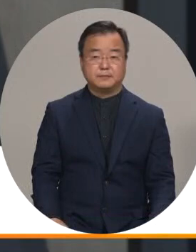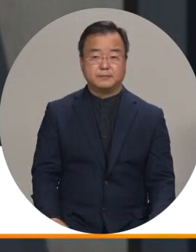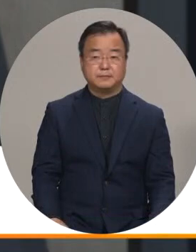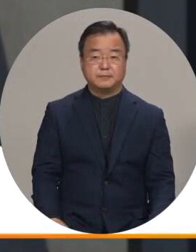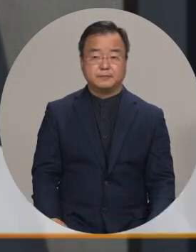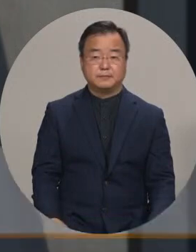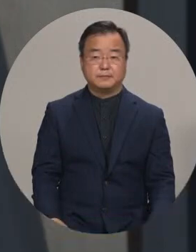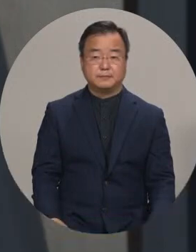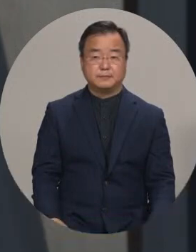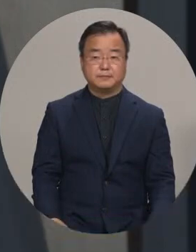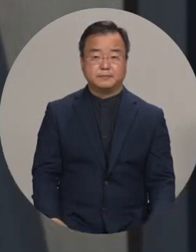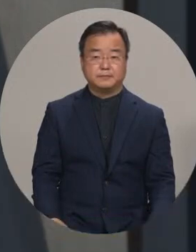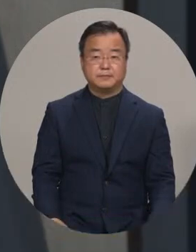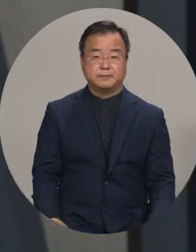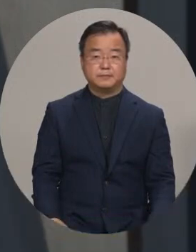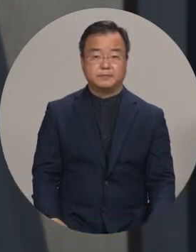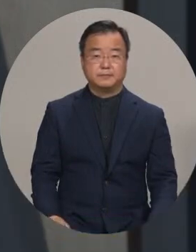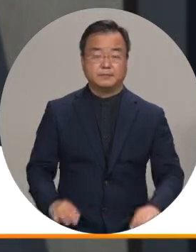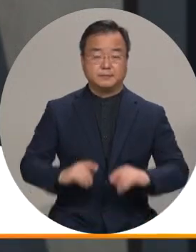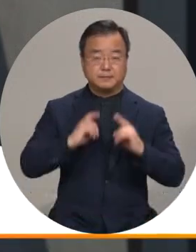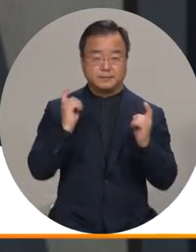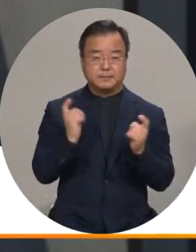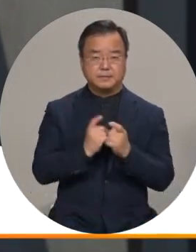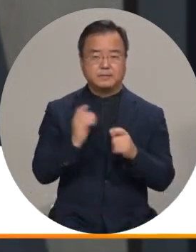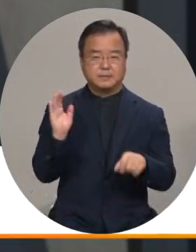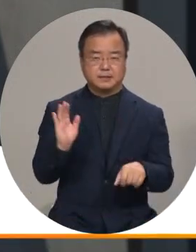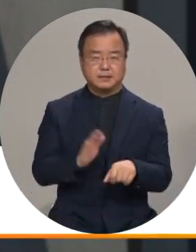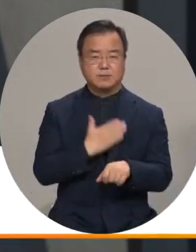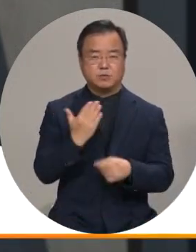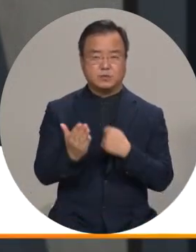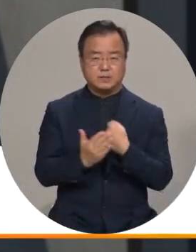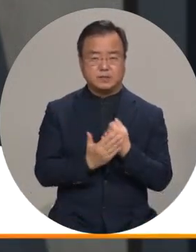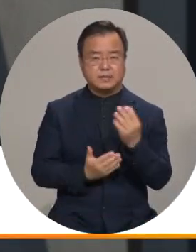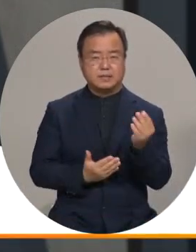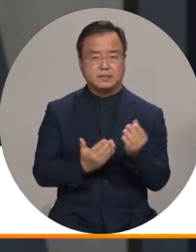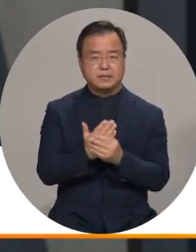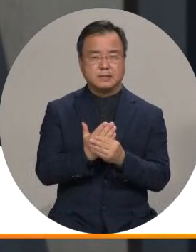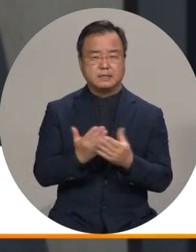없습니다네 개인이 잘못해서 일어난 참사가